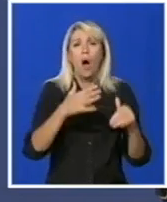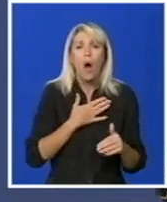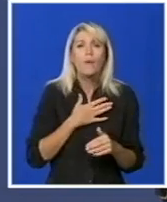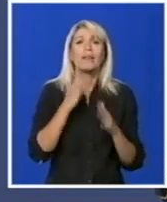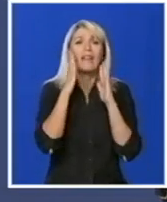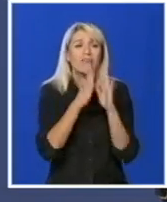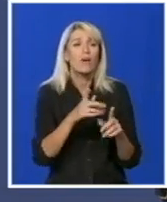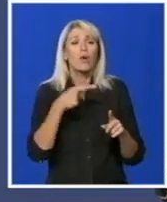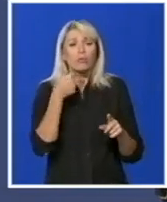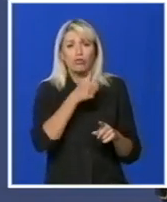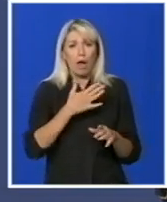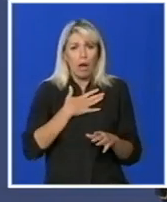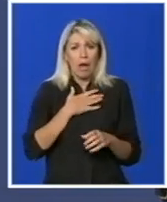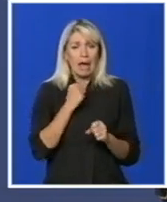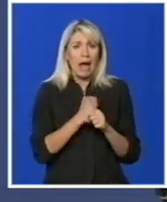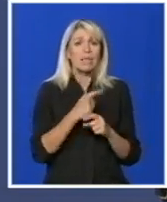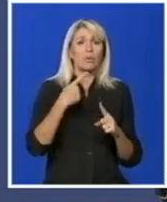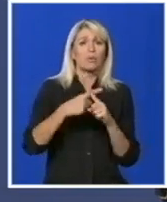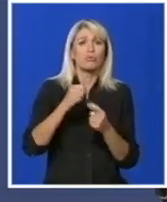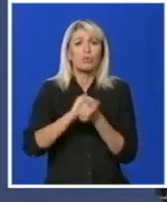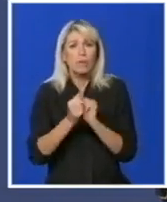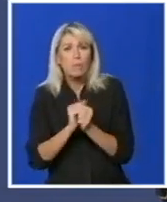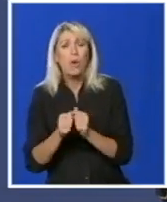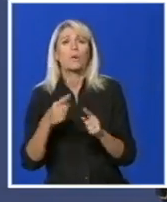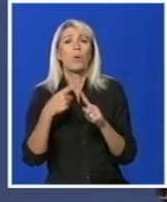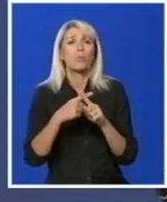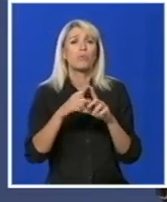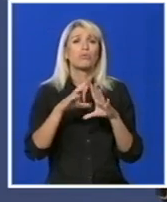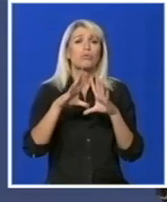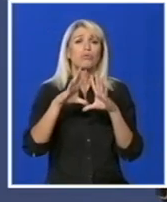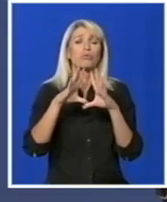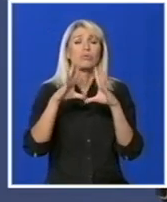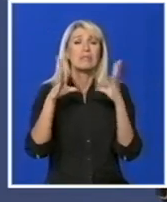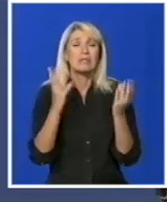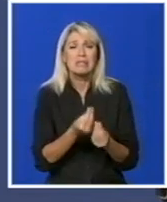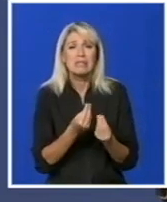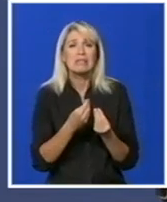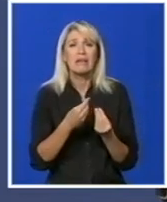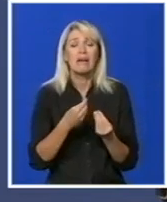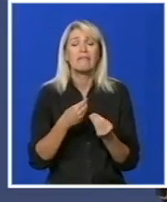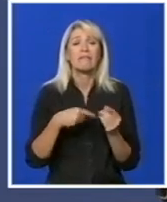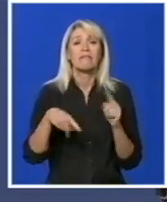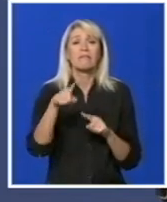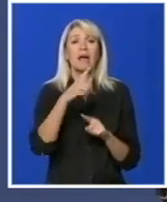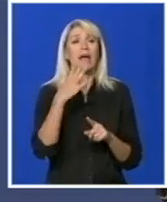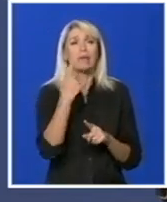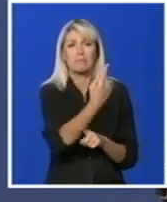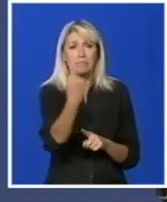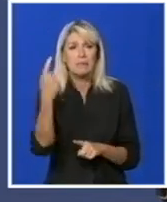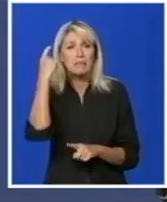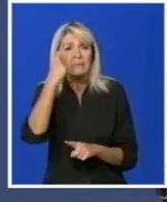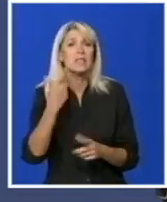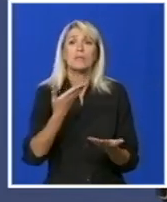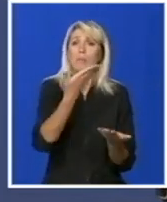metode koje mi radimo i s kojima se borimo i uz poštovanje onoga što će svako moći da kaže šta misli i šta